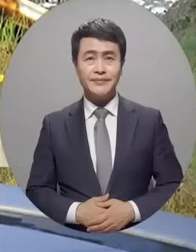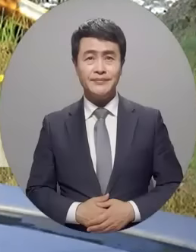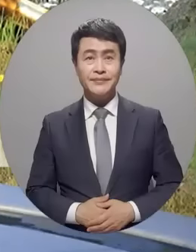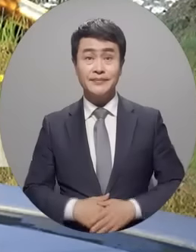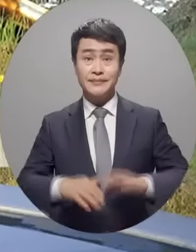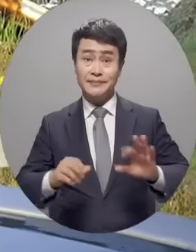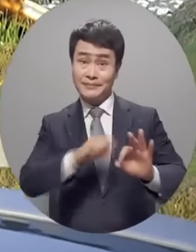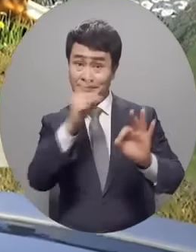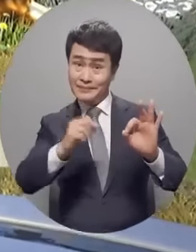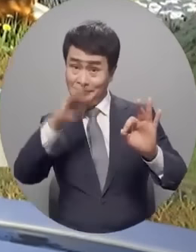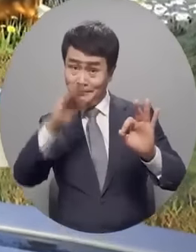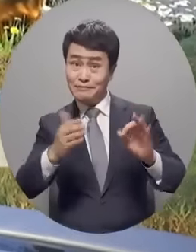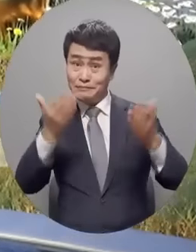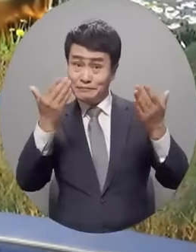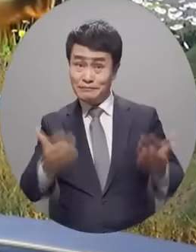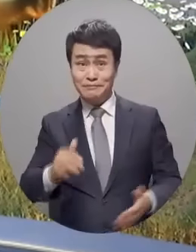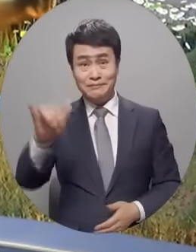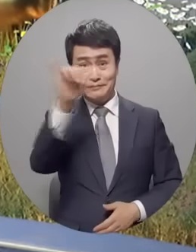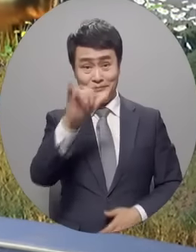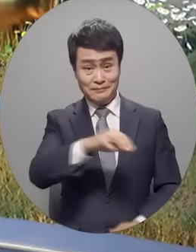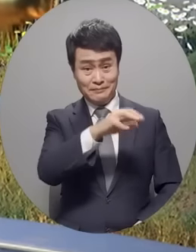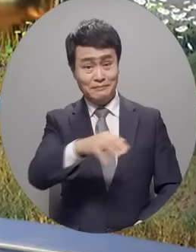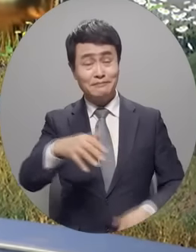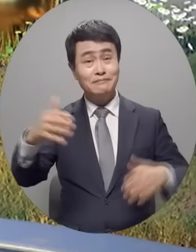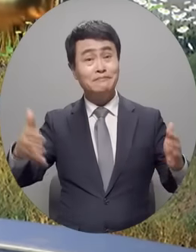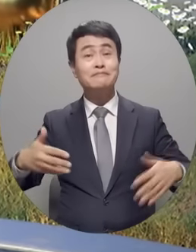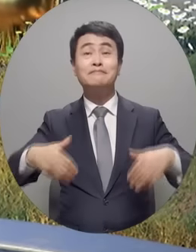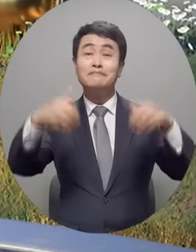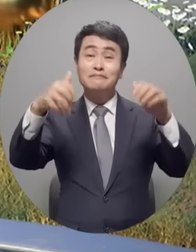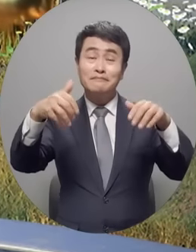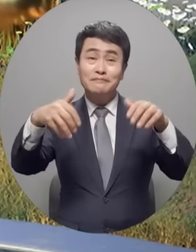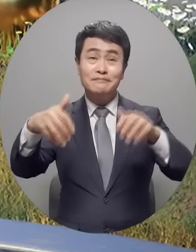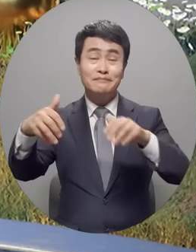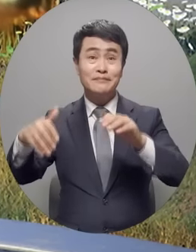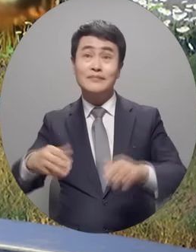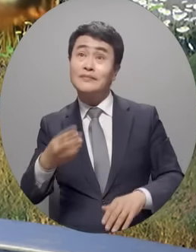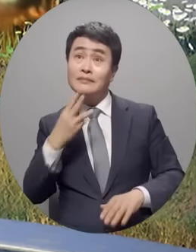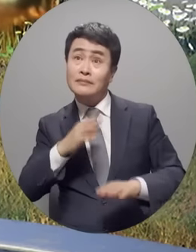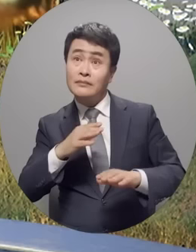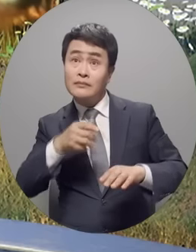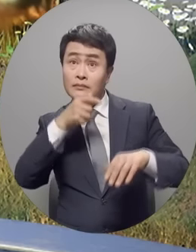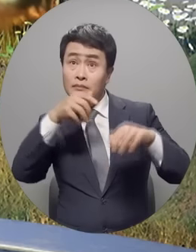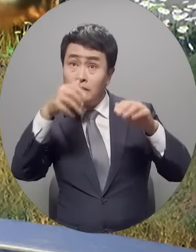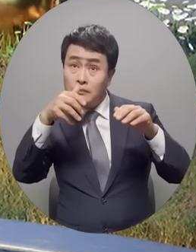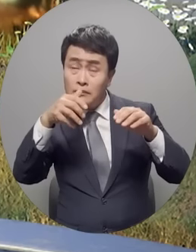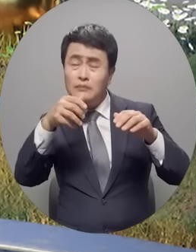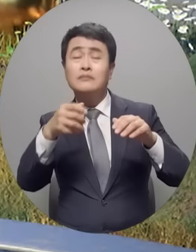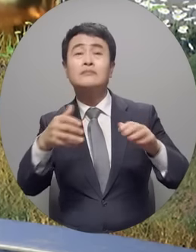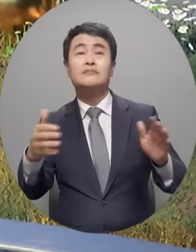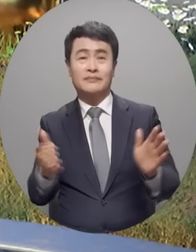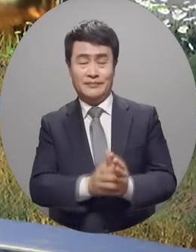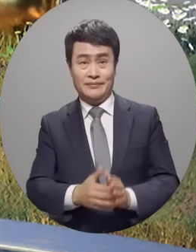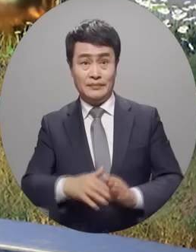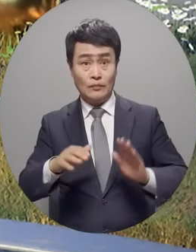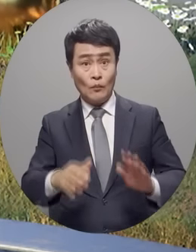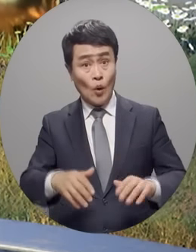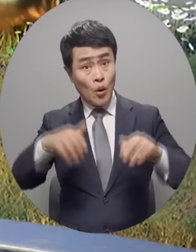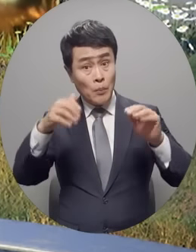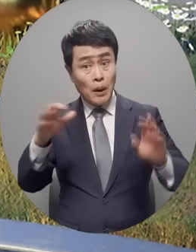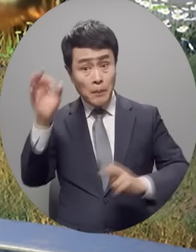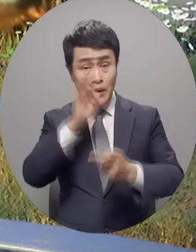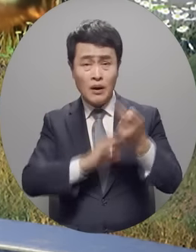10월의 마지막 휴일 전국 곳곳에 촉촉한 가을비가 내리고 있습니다. 서울은 한때 빗방울이 스치는 정도에 그쳤는데요. 비는